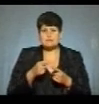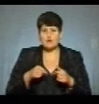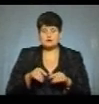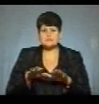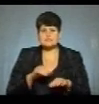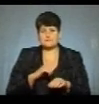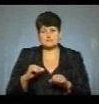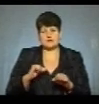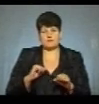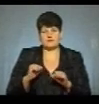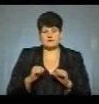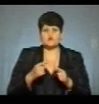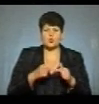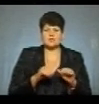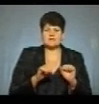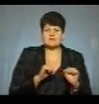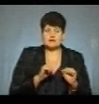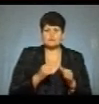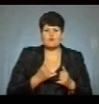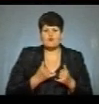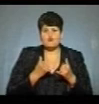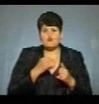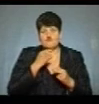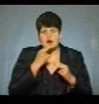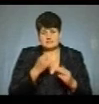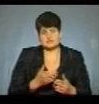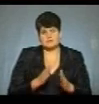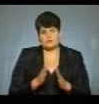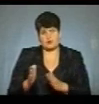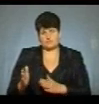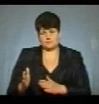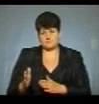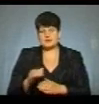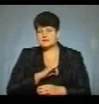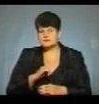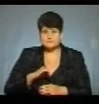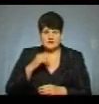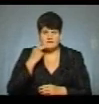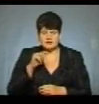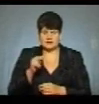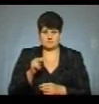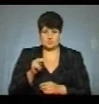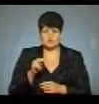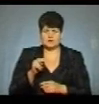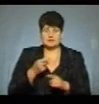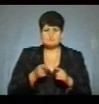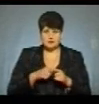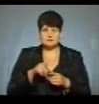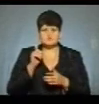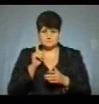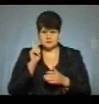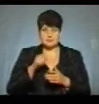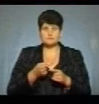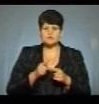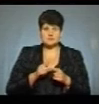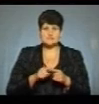місцевого самоврядування, чи органам влади в увазі і в забезпеченні громадського порядку. Найефективніший метод, ми переконалися в тому, що